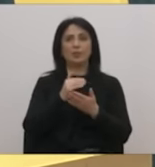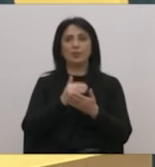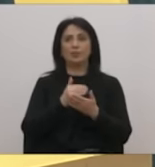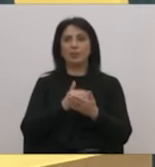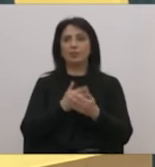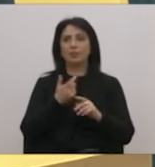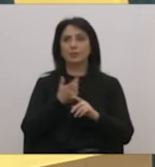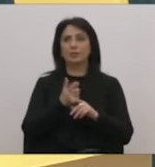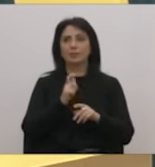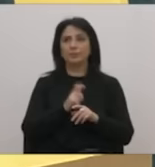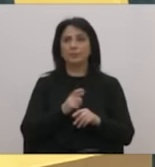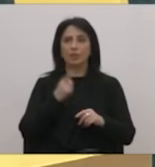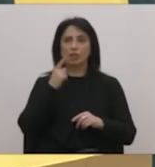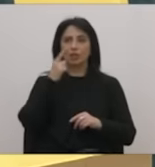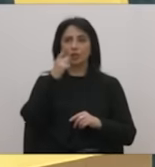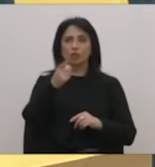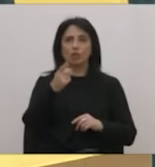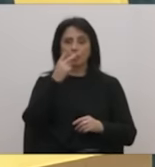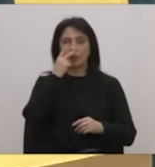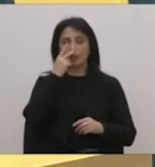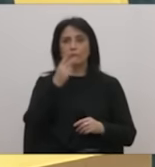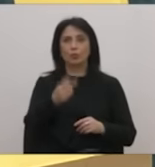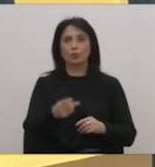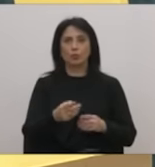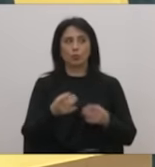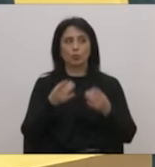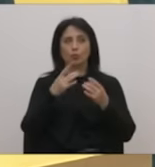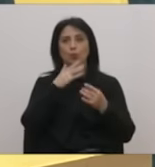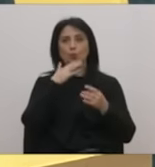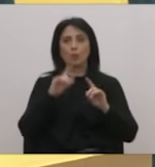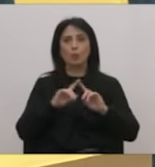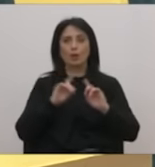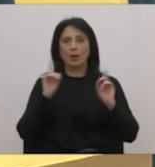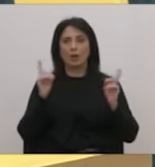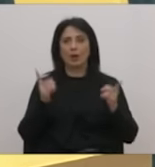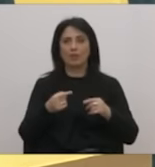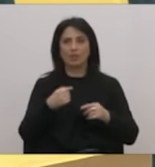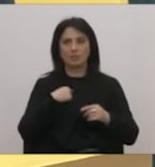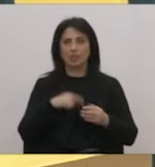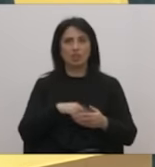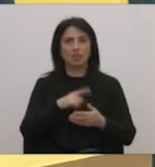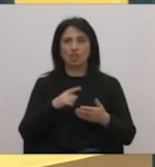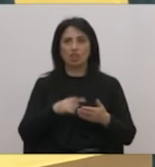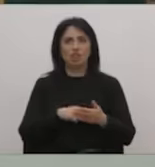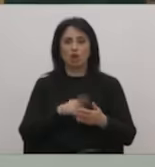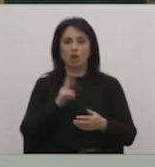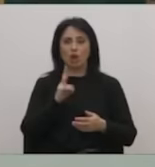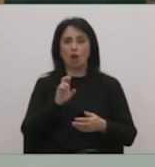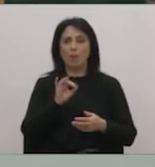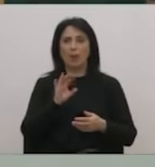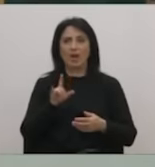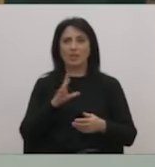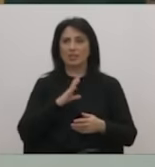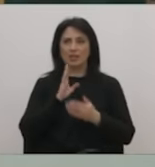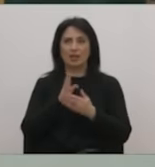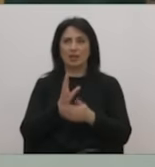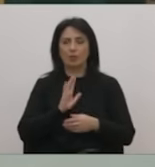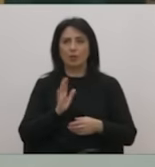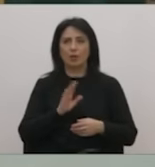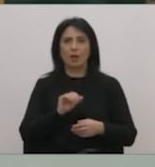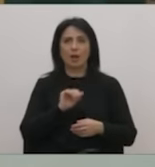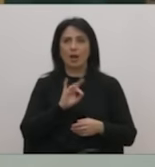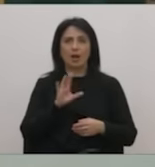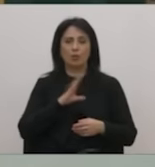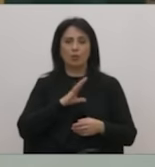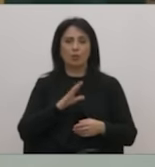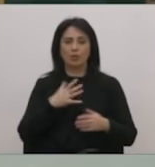ძალიან შორიდან რო გიყურებდით უმრავლესობას გულითხო რა თქმა უნდა იმდენ რომ მე შეკითხები არც კობახიძესთან არ მქონდა და არ